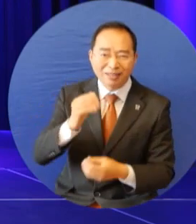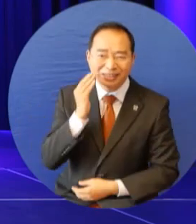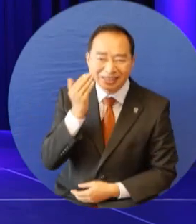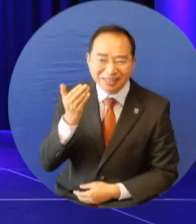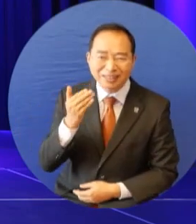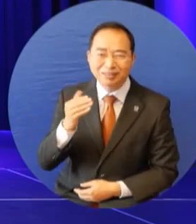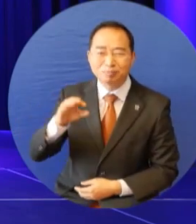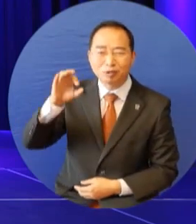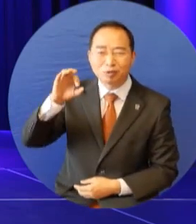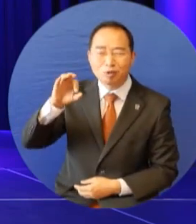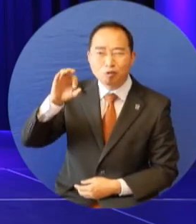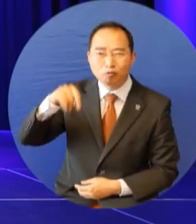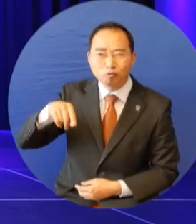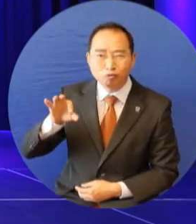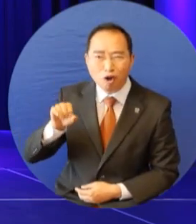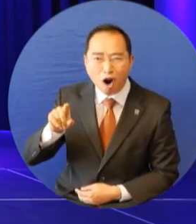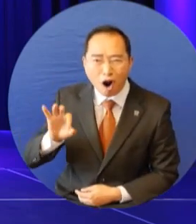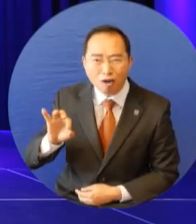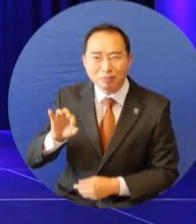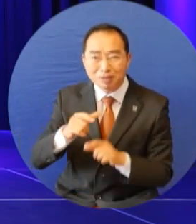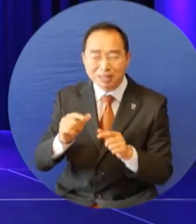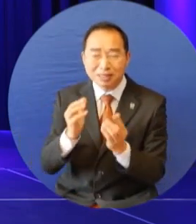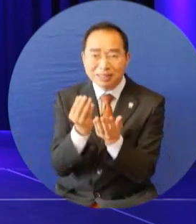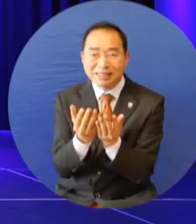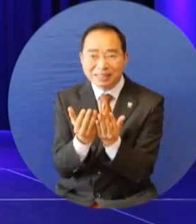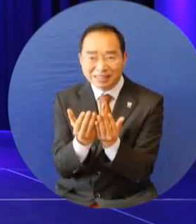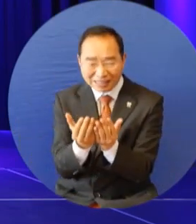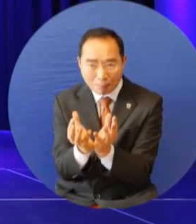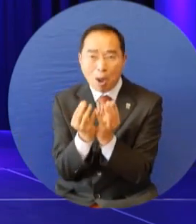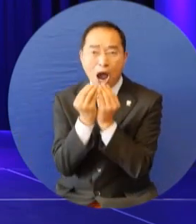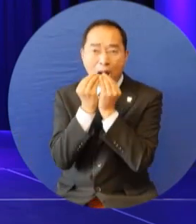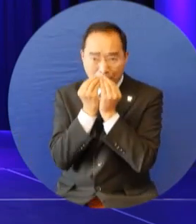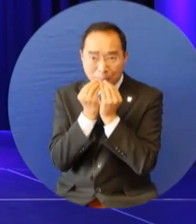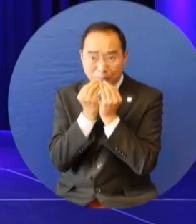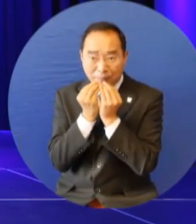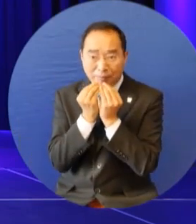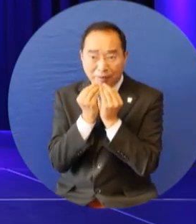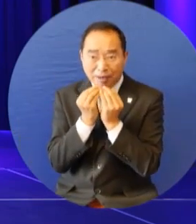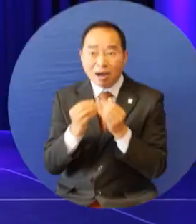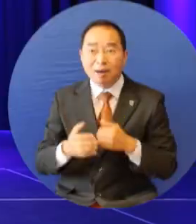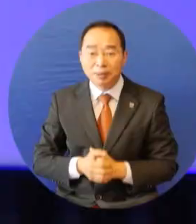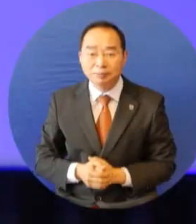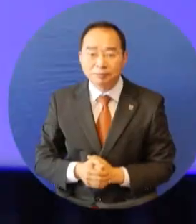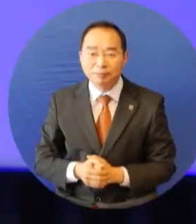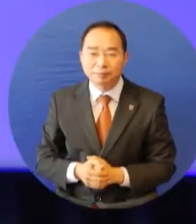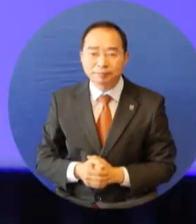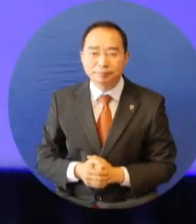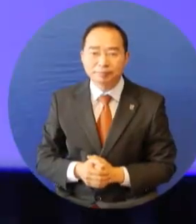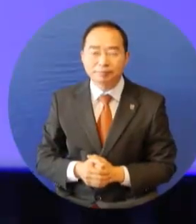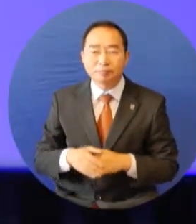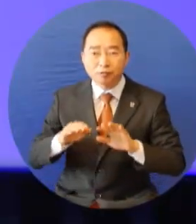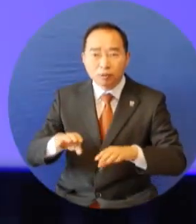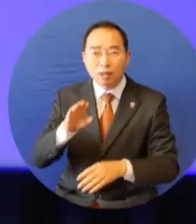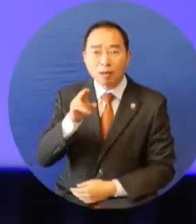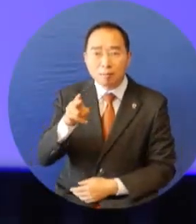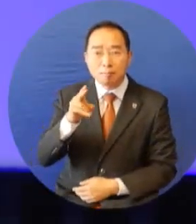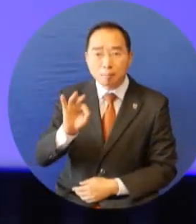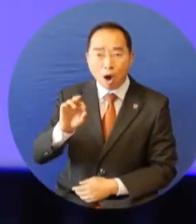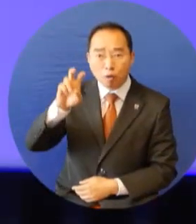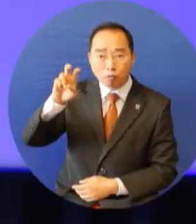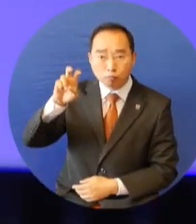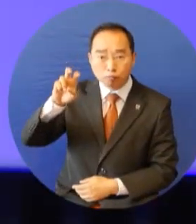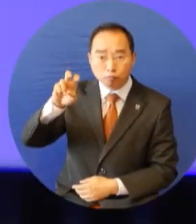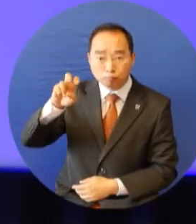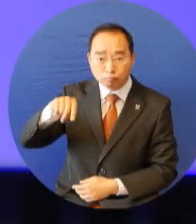있지, 머위잎도 있지, 이런 쌈을 싸 먹어. 쌈 뭐냐? 복을 싸 먹는다고 그랬지. 그건 병풍나물이 있어요.